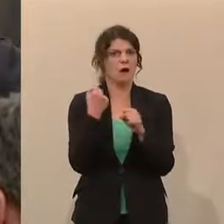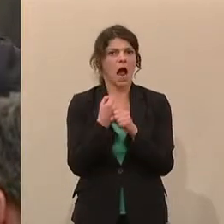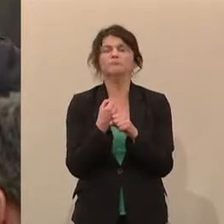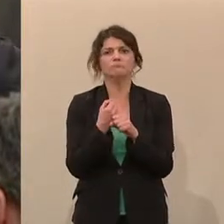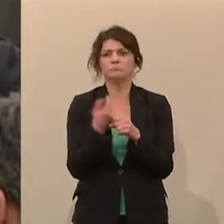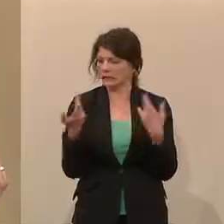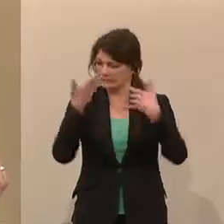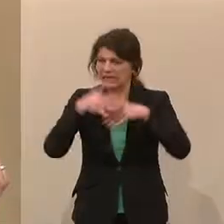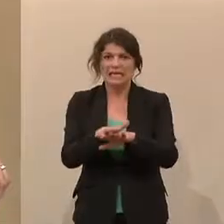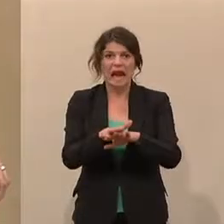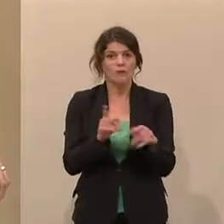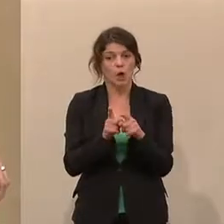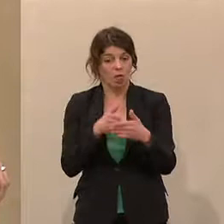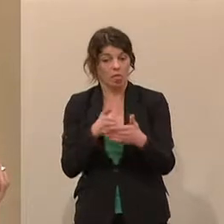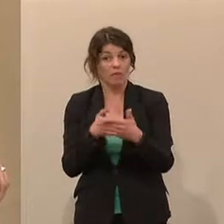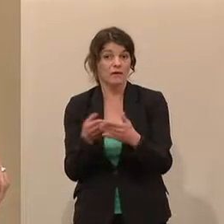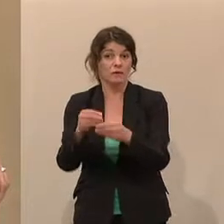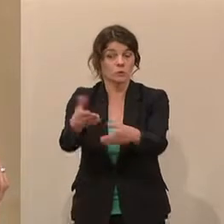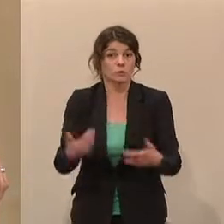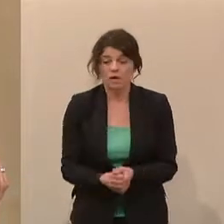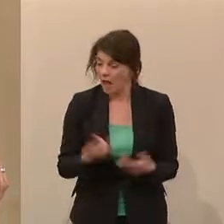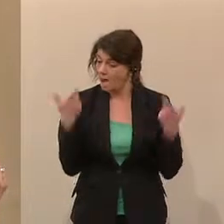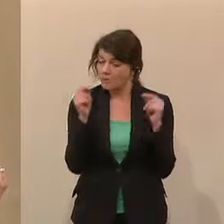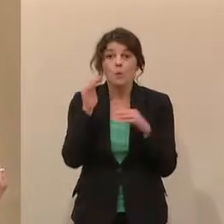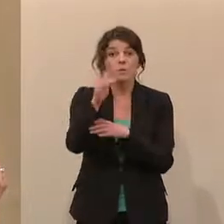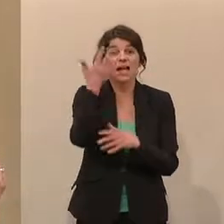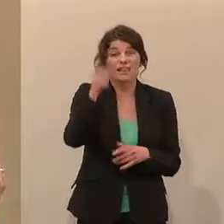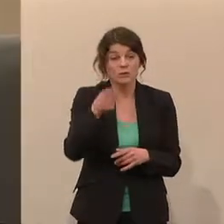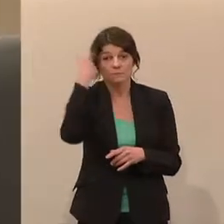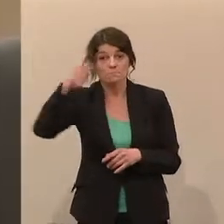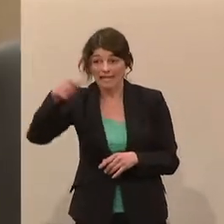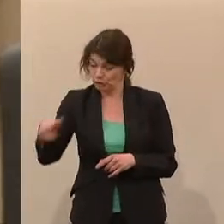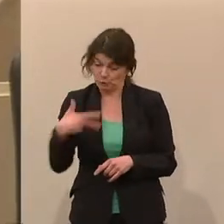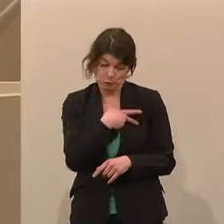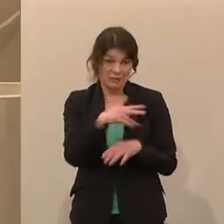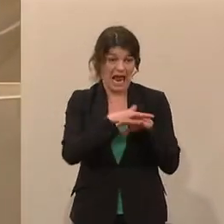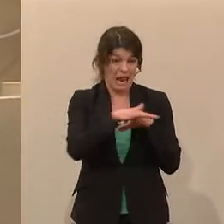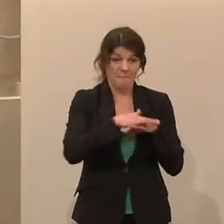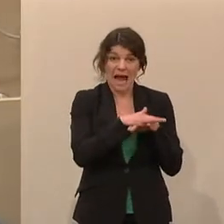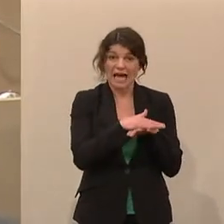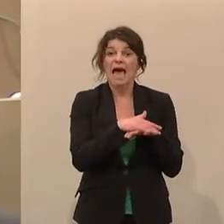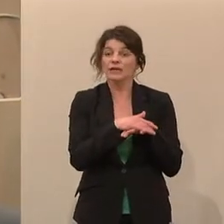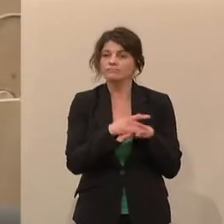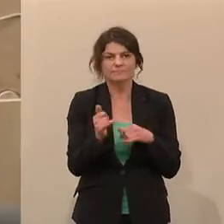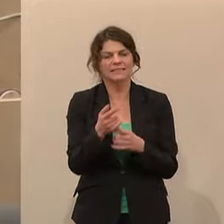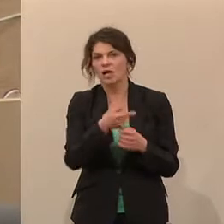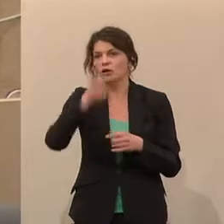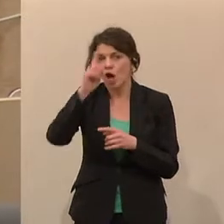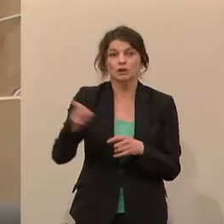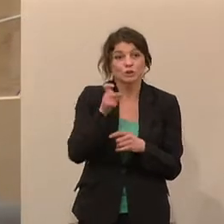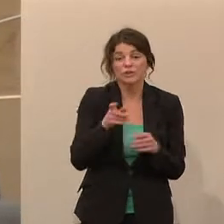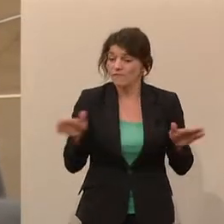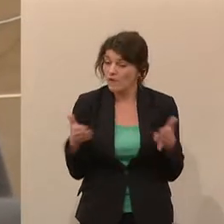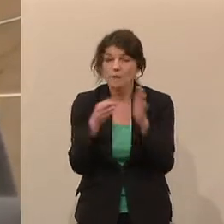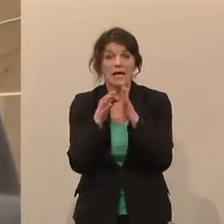integration zum hürdenlauf wir das wird dazu kommen dass über 3000 menschen die im sozialbereich bei deutschkursen förderungsmaßnahmen tätig